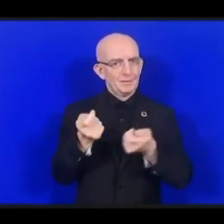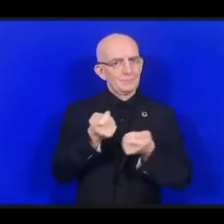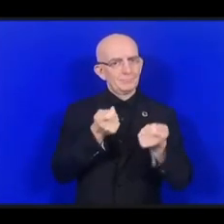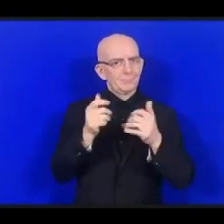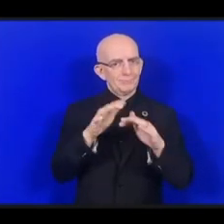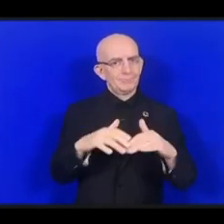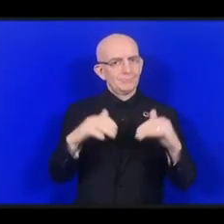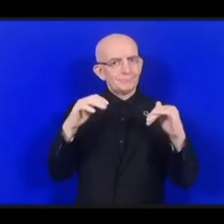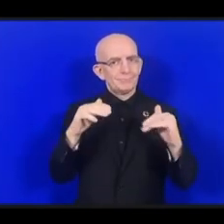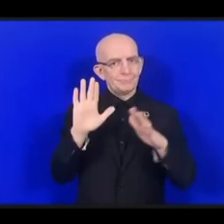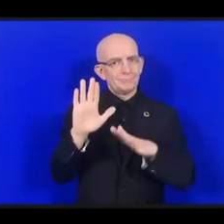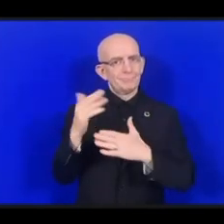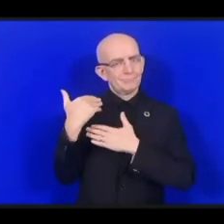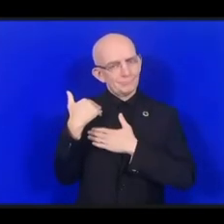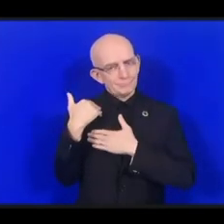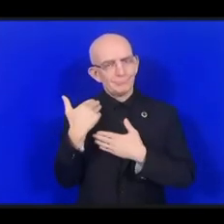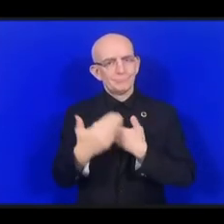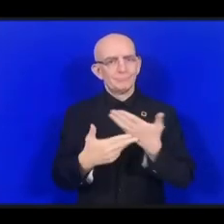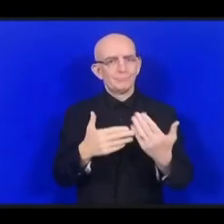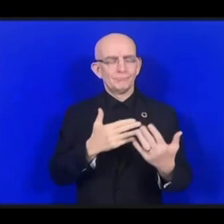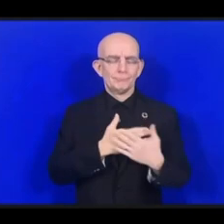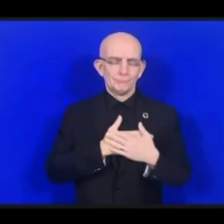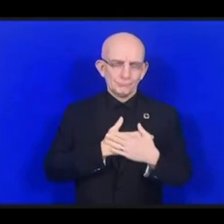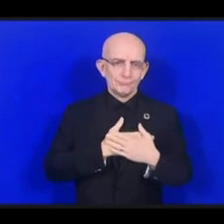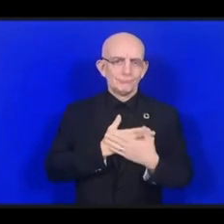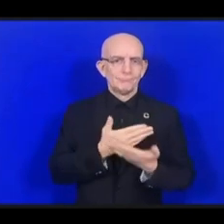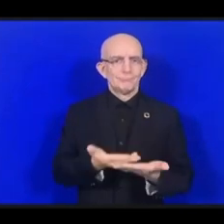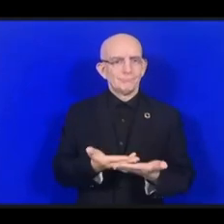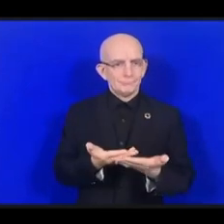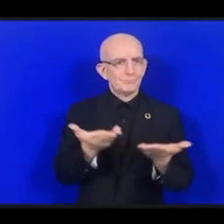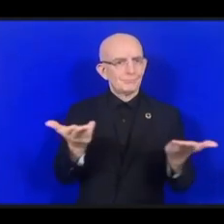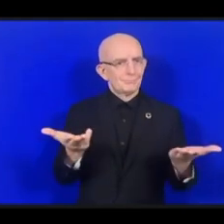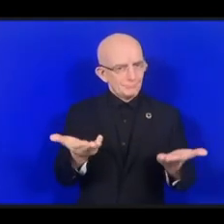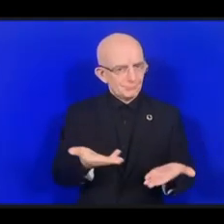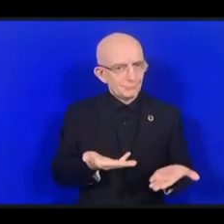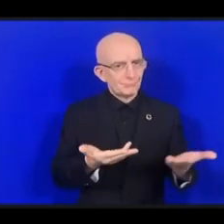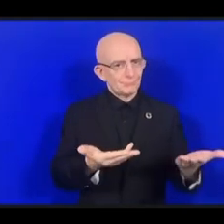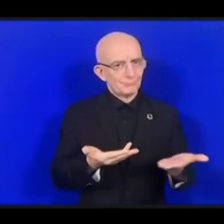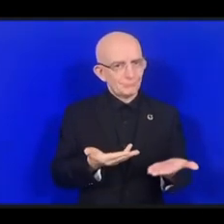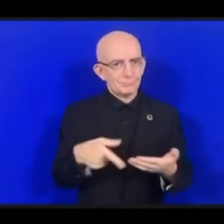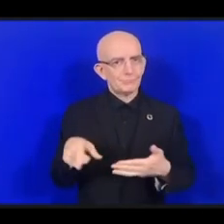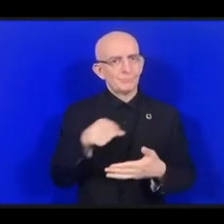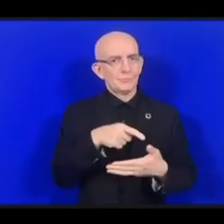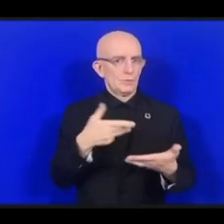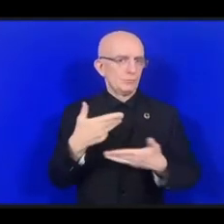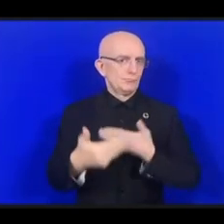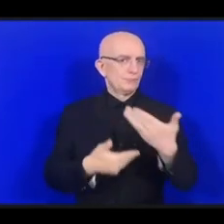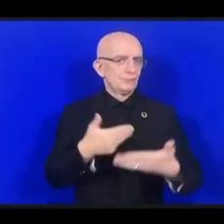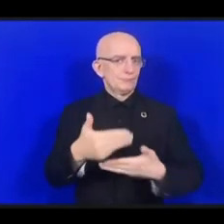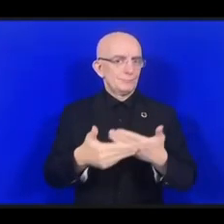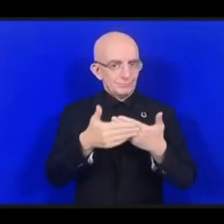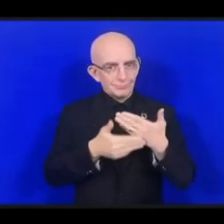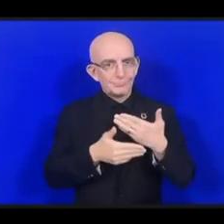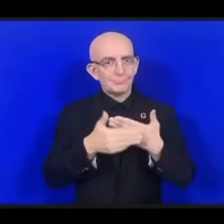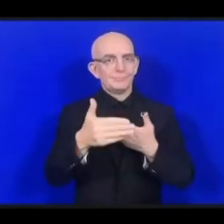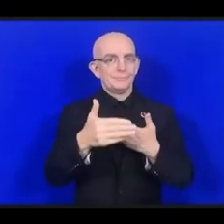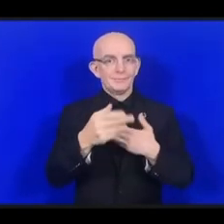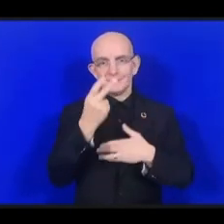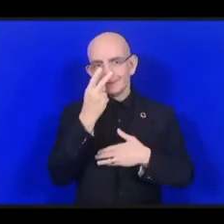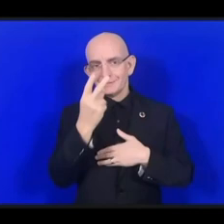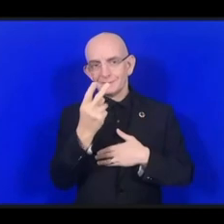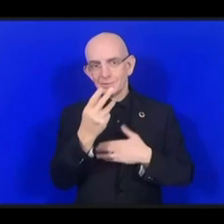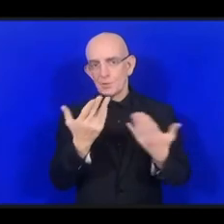générosité et son hospitalité en tant que euh amphitrion et hautete de notre conférence de Kyoto